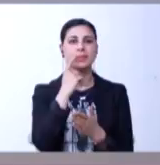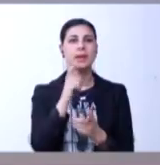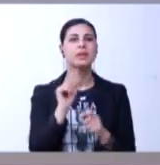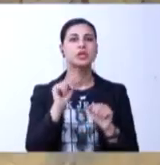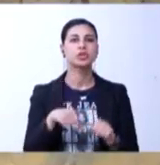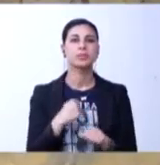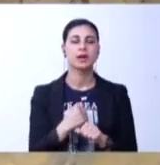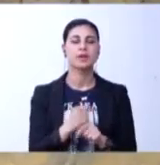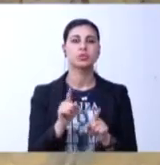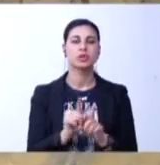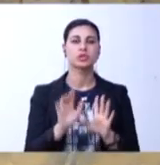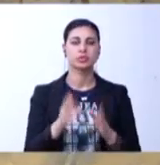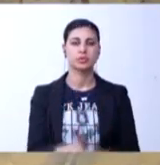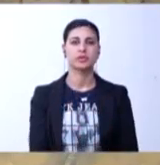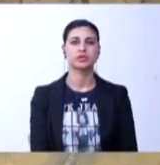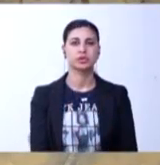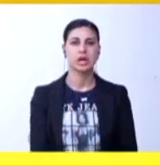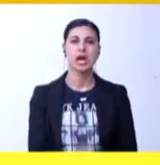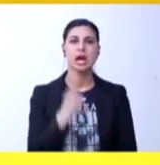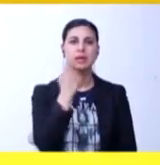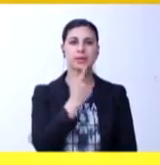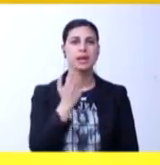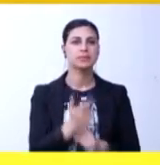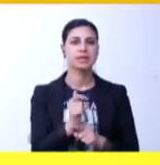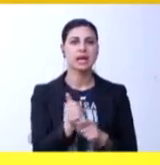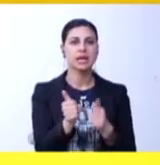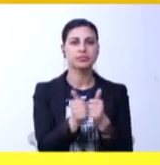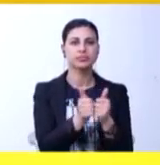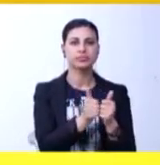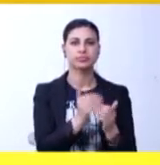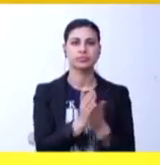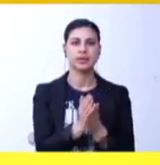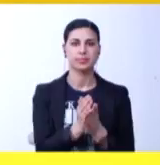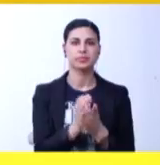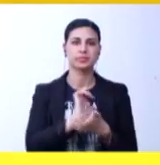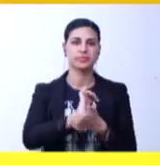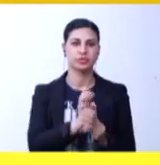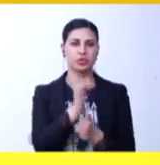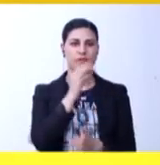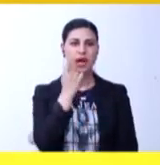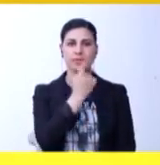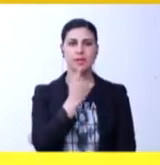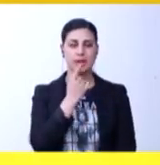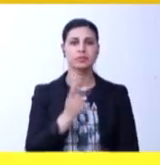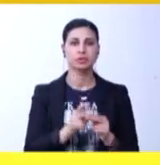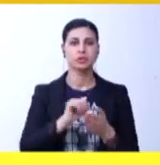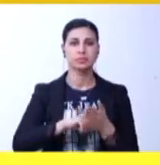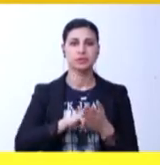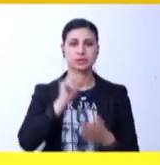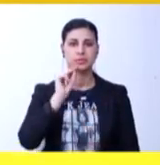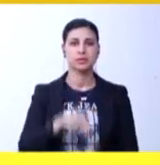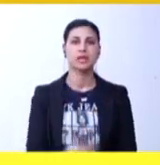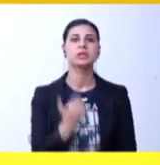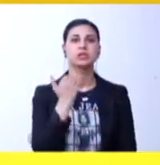შემთხვევაში? ანუ კბილები არის ერთმანეთთან ძალიან მჭიდროდ და შეიძლება გახდეს თუ არა კბილის დაზიანების მიზეზი. თქვენი